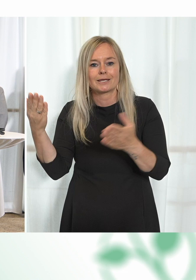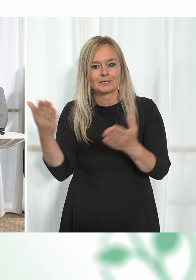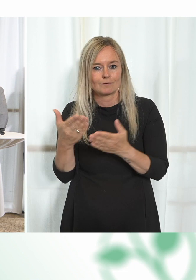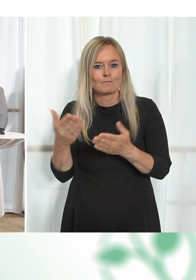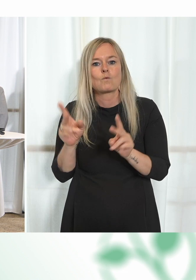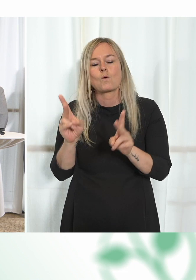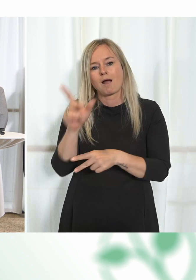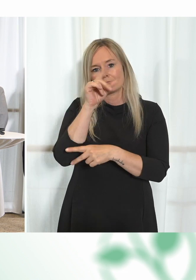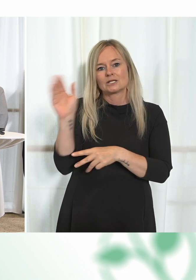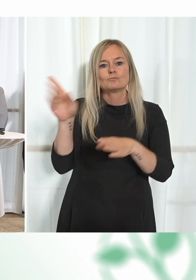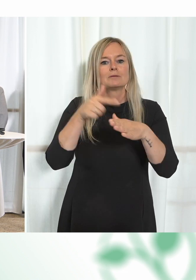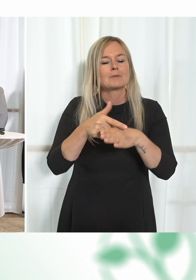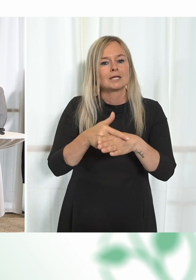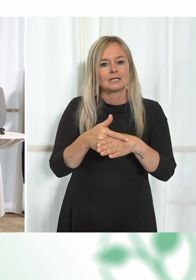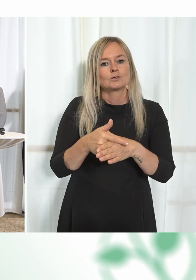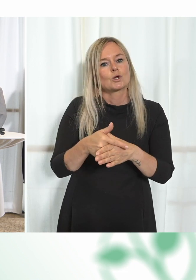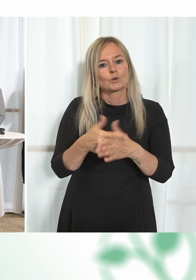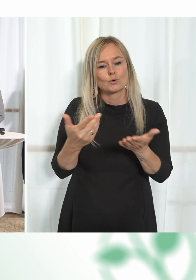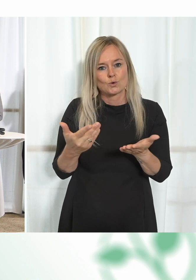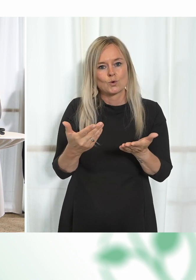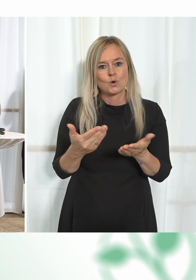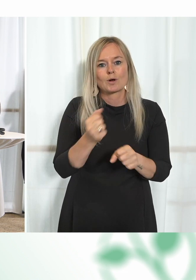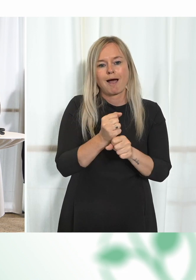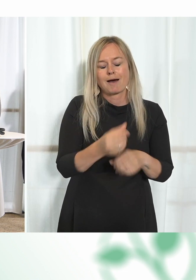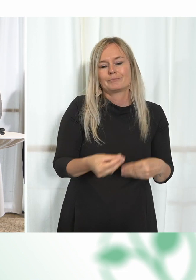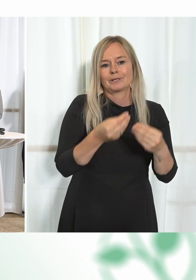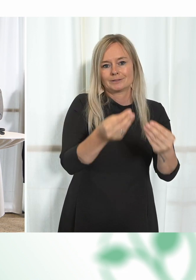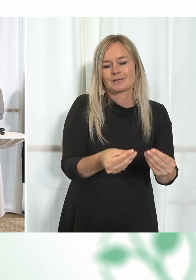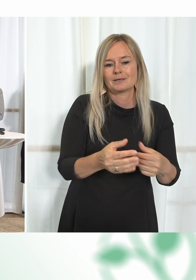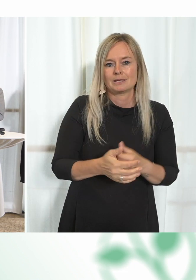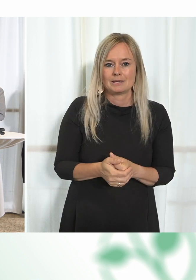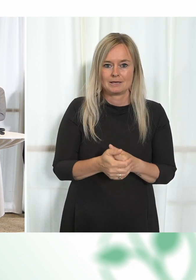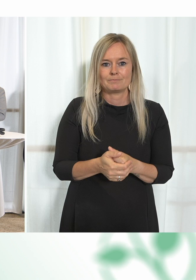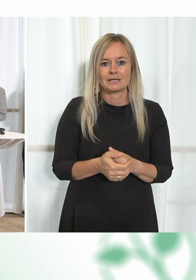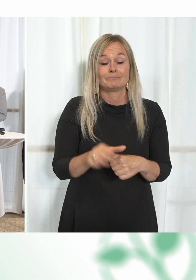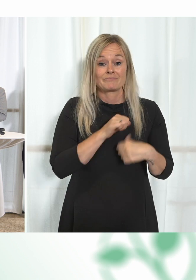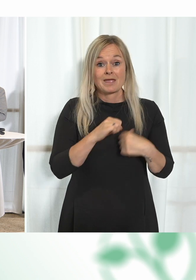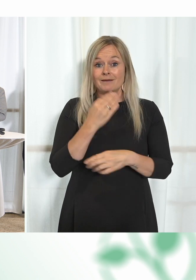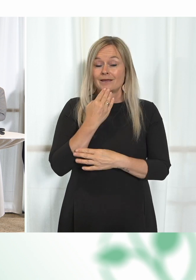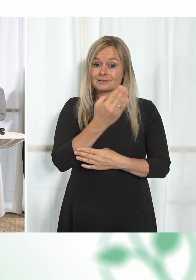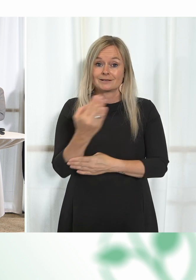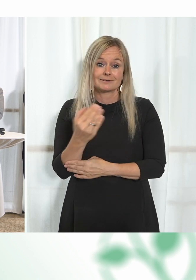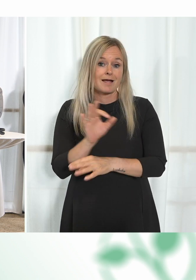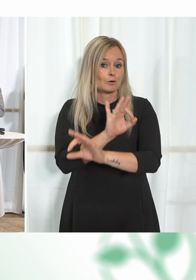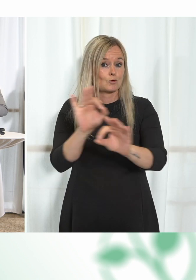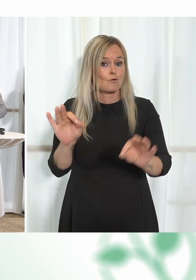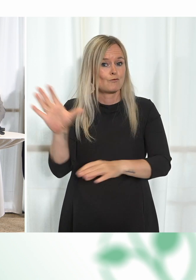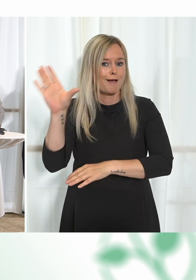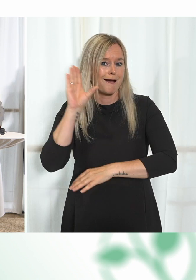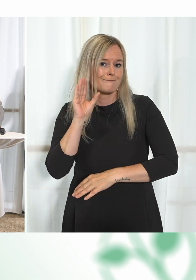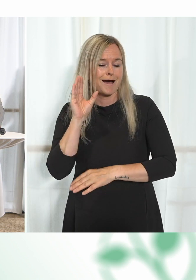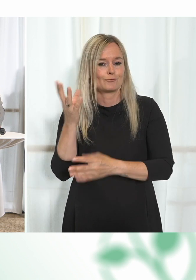Unternehmen inkludiert. Wir freuen uns, dass DM hier auch eine führende Position einnimmt. Herzlichen Dank für Ihre Erfahrungen aus der Praxis